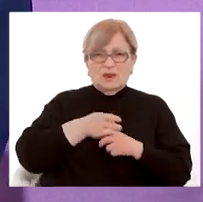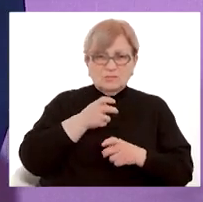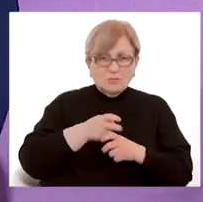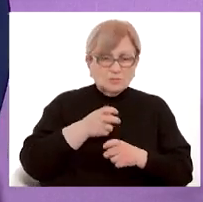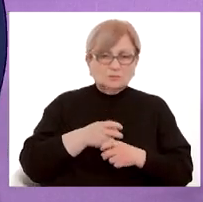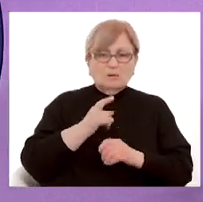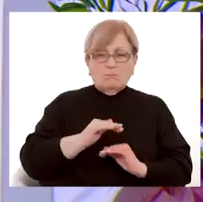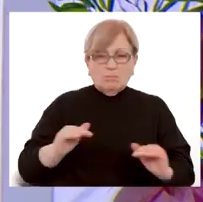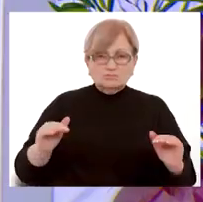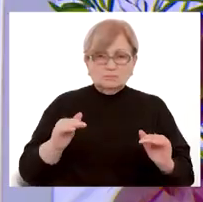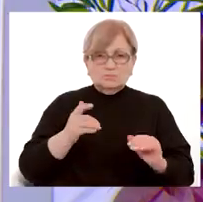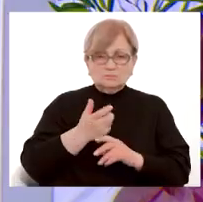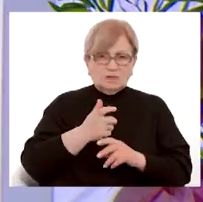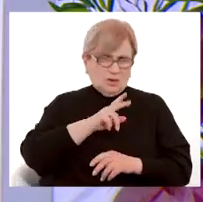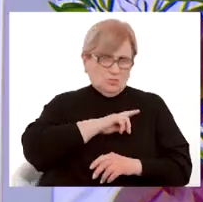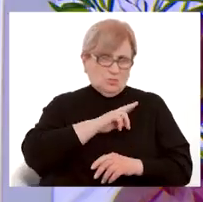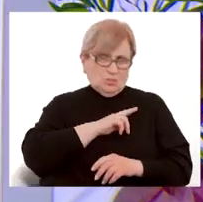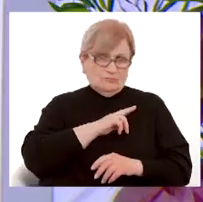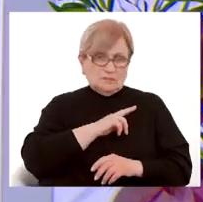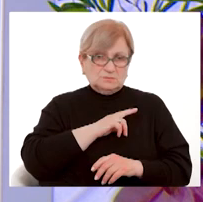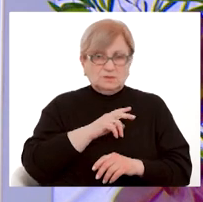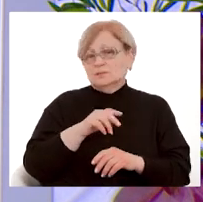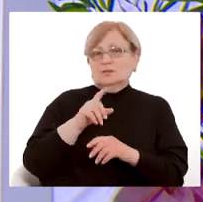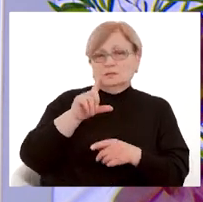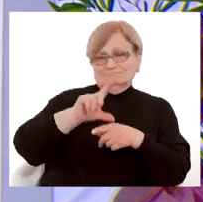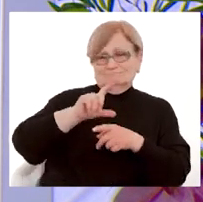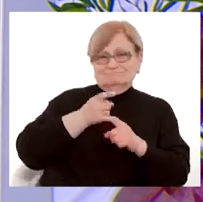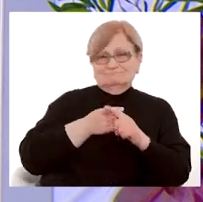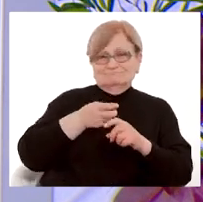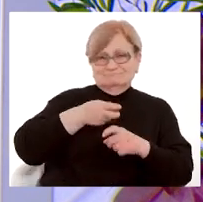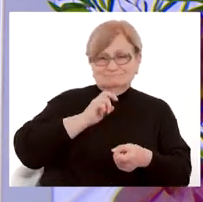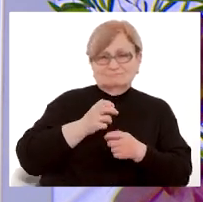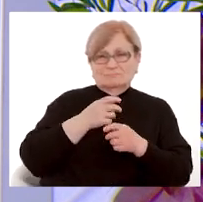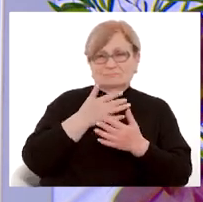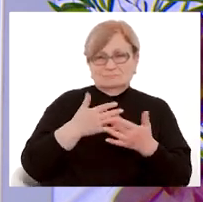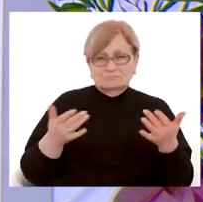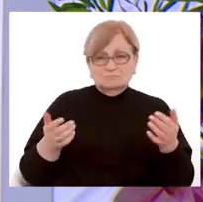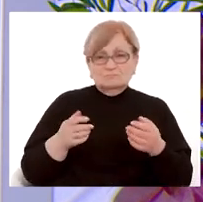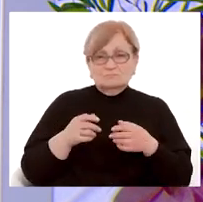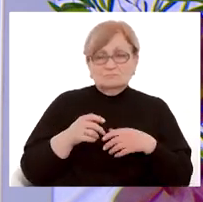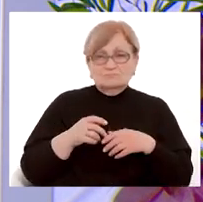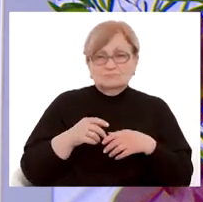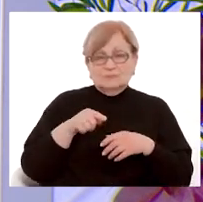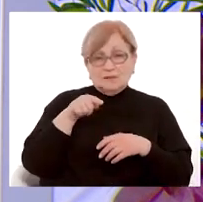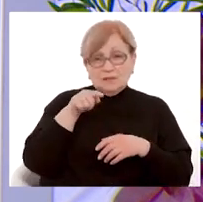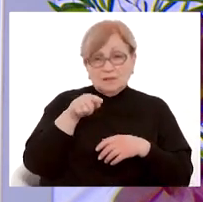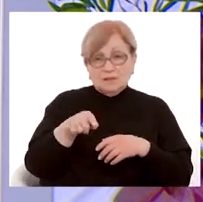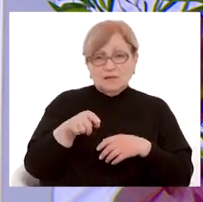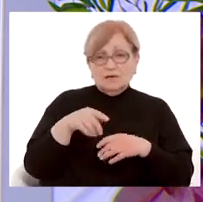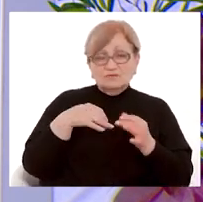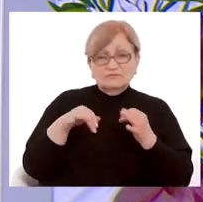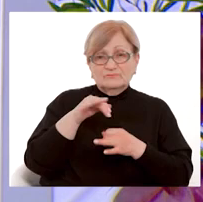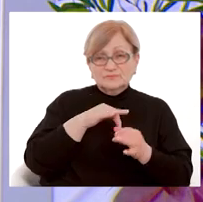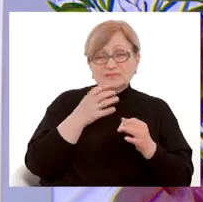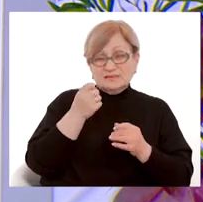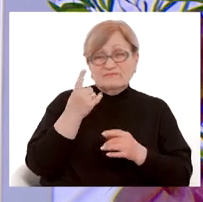ეხა ბავშვებს ძალიან უყვართ, ხო, ეს აი ჯანკ ფუდს, რასაც ეძახიან და პრინციპში გარკვეულწილად ვისაუბრეთ, მაგრამ